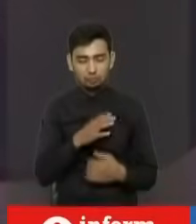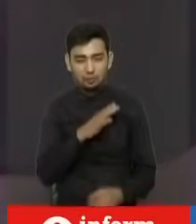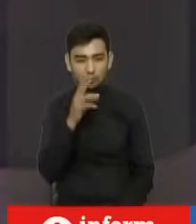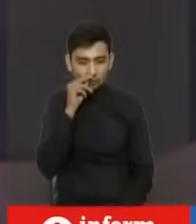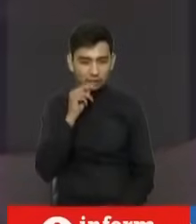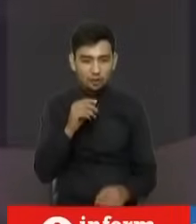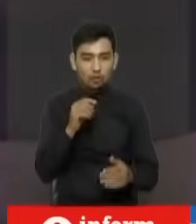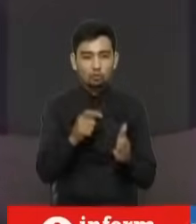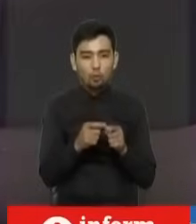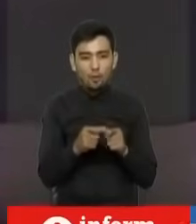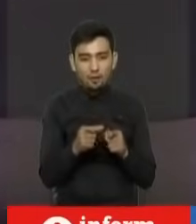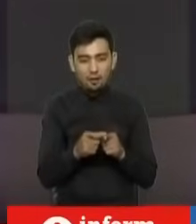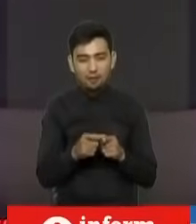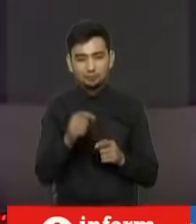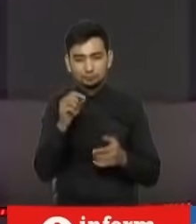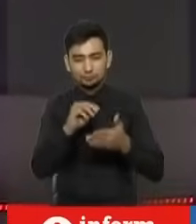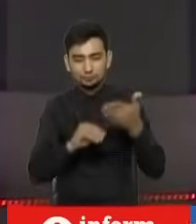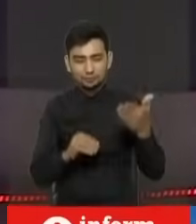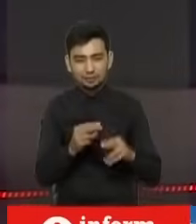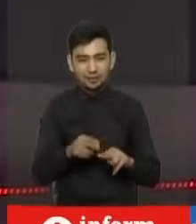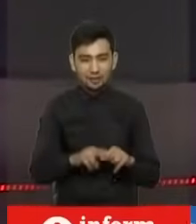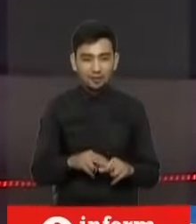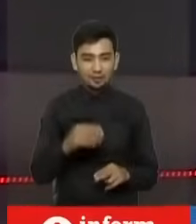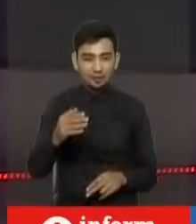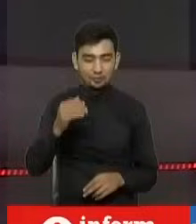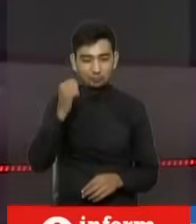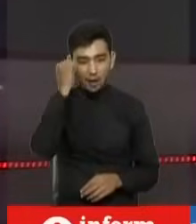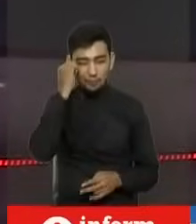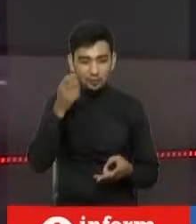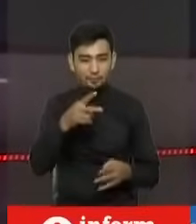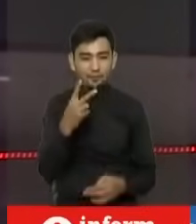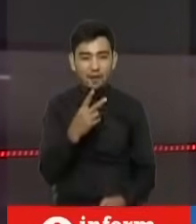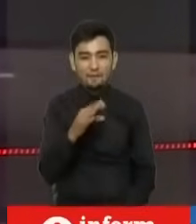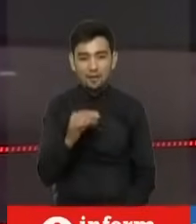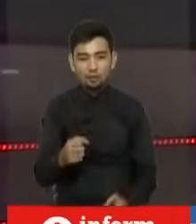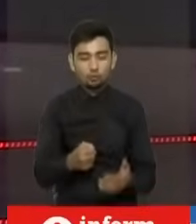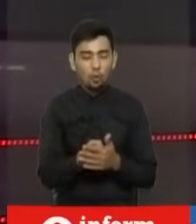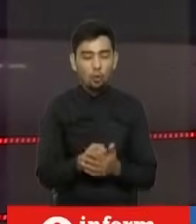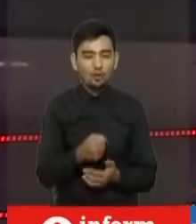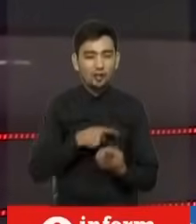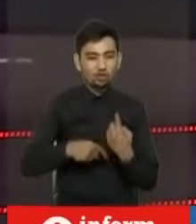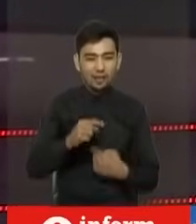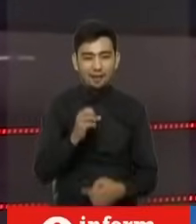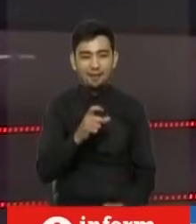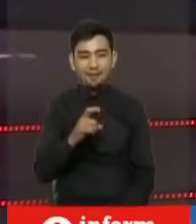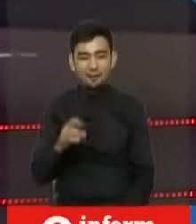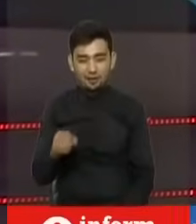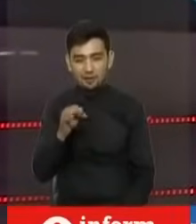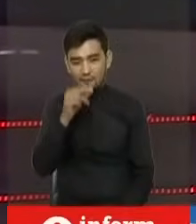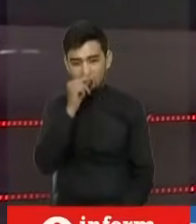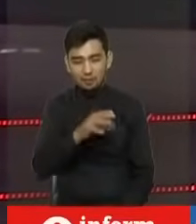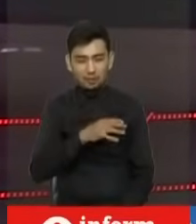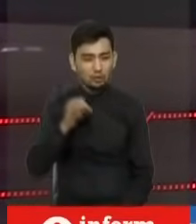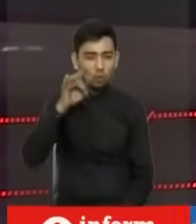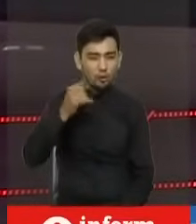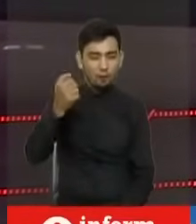нацарапал слово «Алей» на стене дома Цеев, который относится ко второму веку до нашей эры. Туристу предъявили обвинение в порче